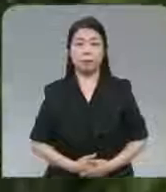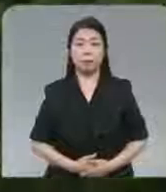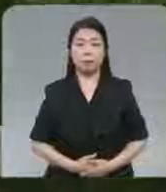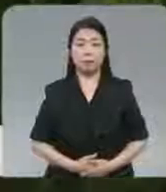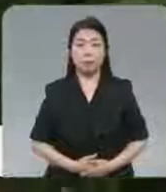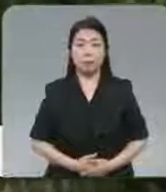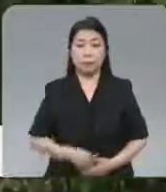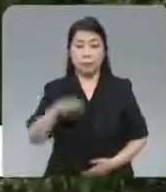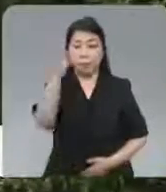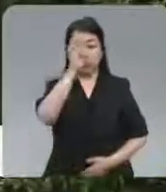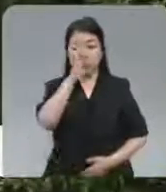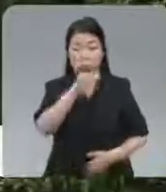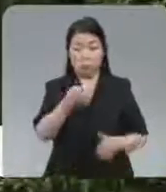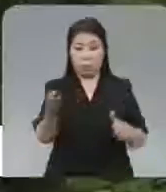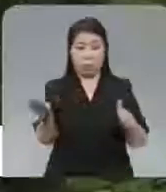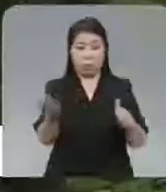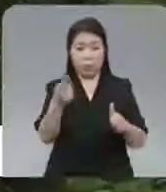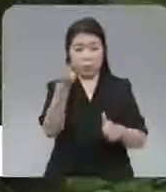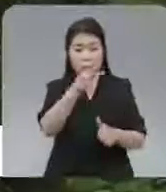di